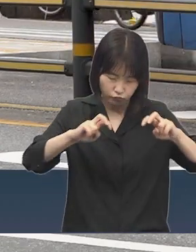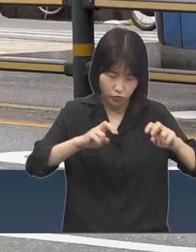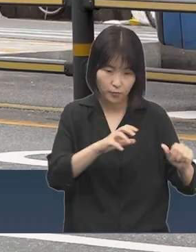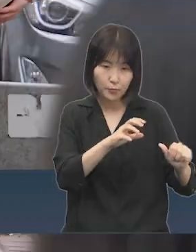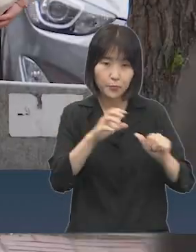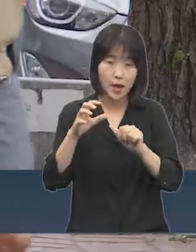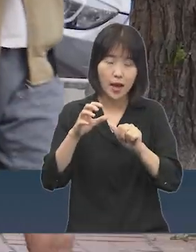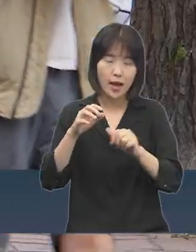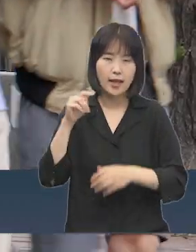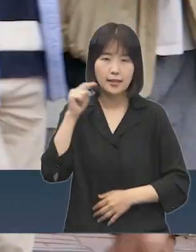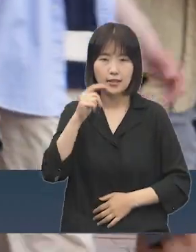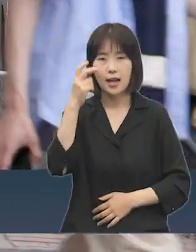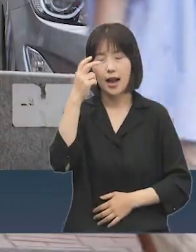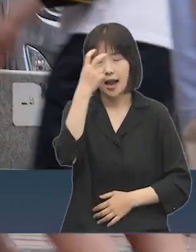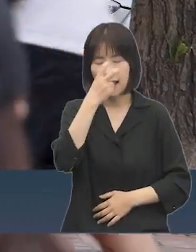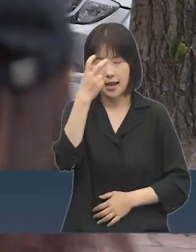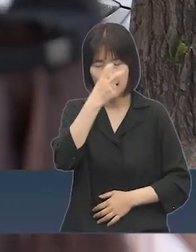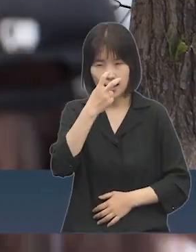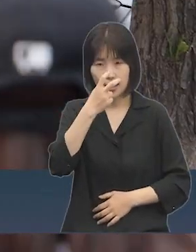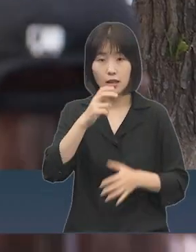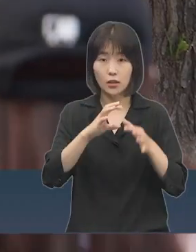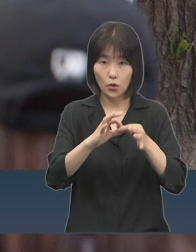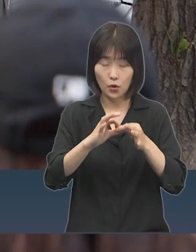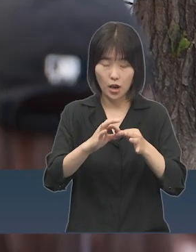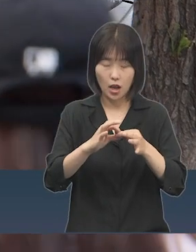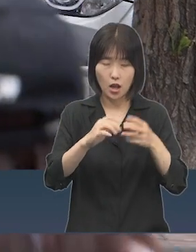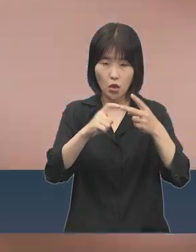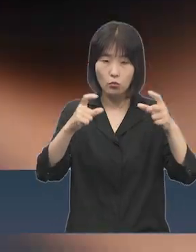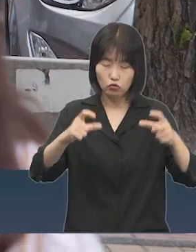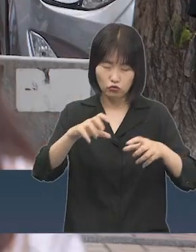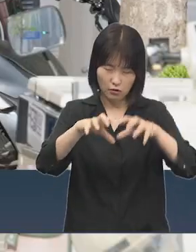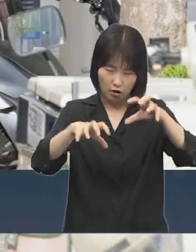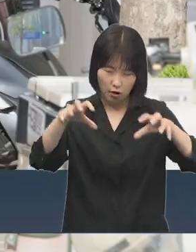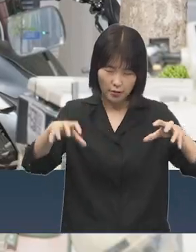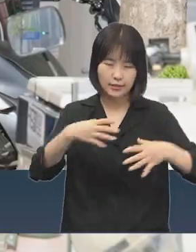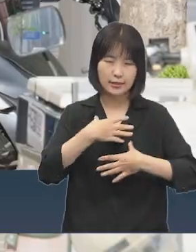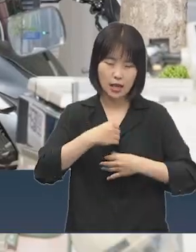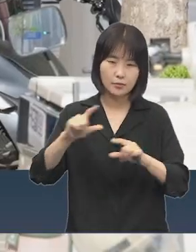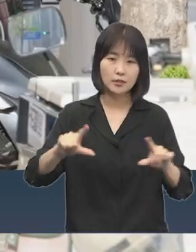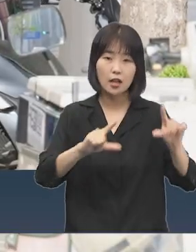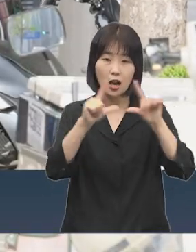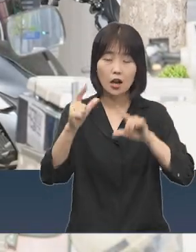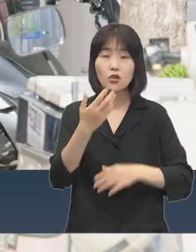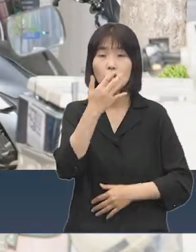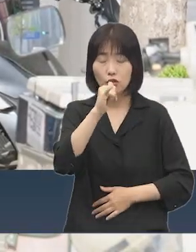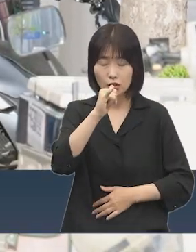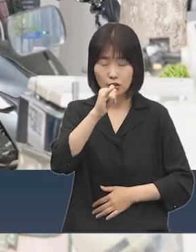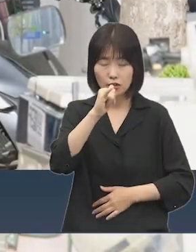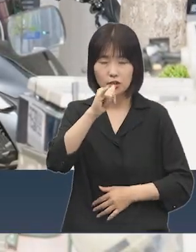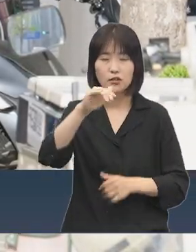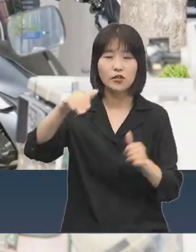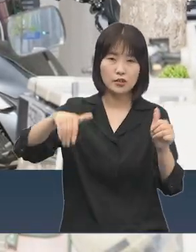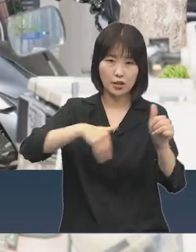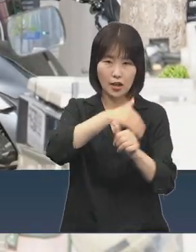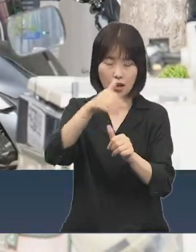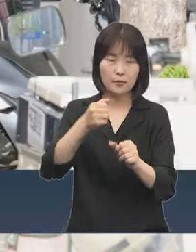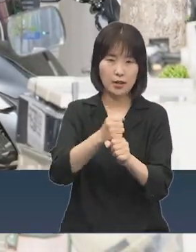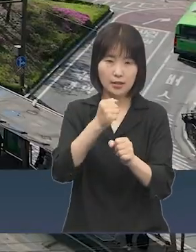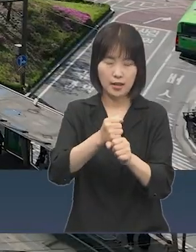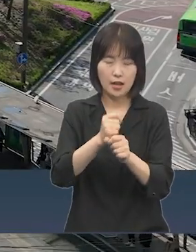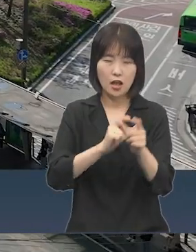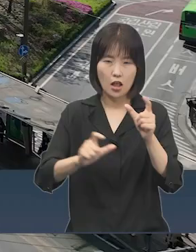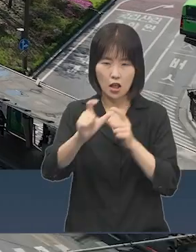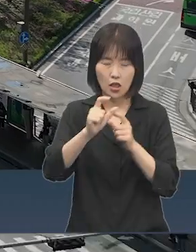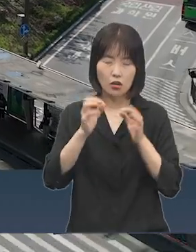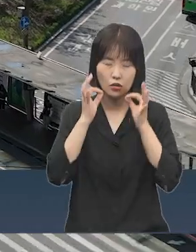기법을 활용한 체계적인 안전관리로 동대문구 어디든 국민들이 안심하고 생활할 수 있는 삶의 터전 조성을 위해